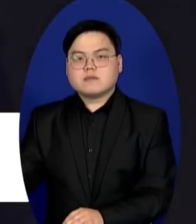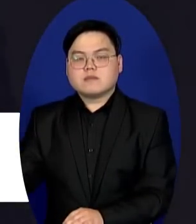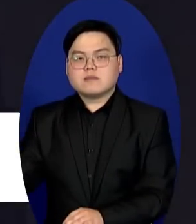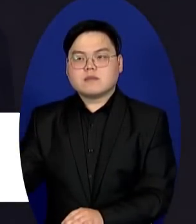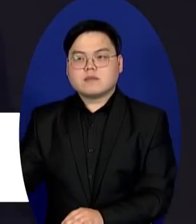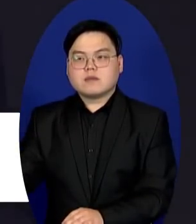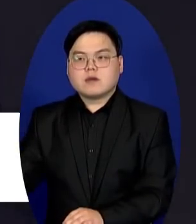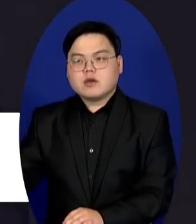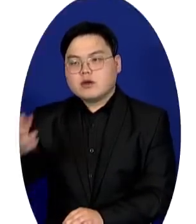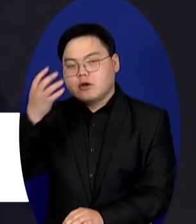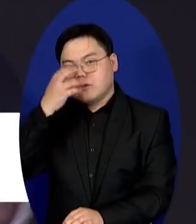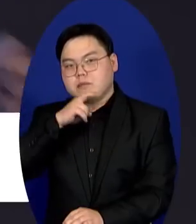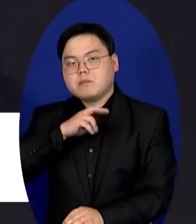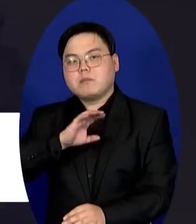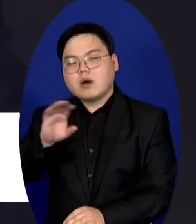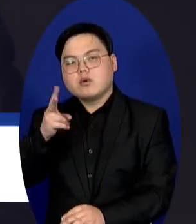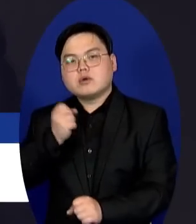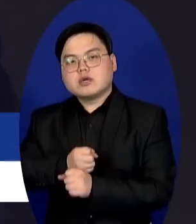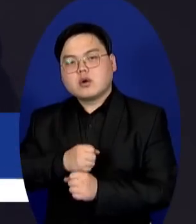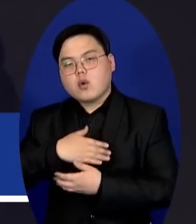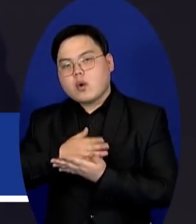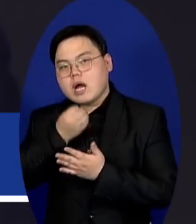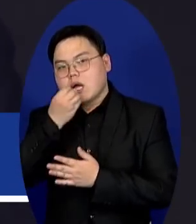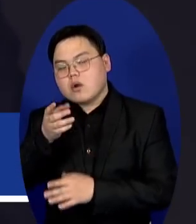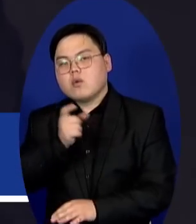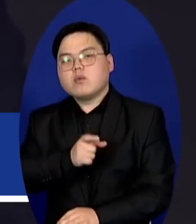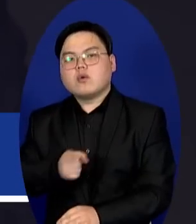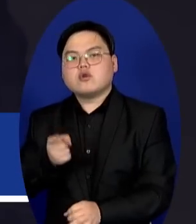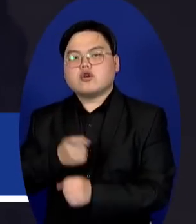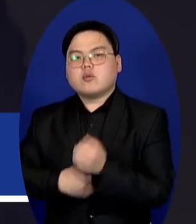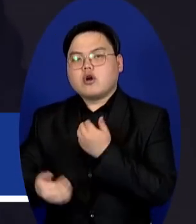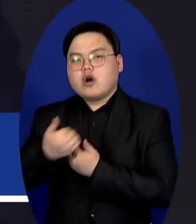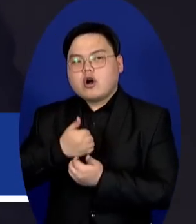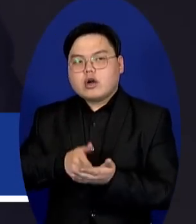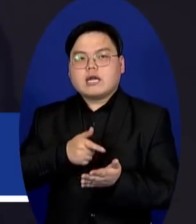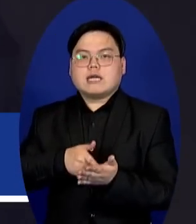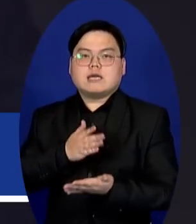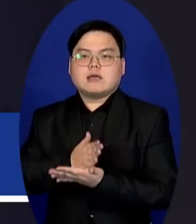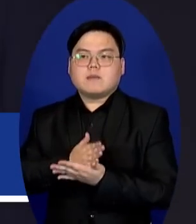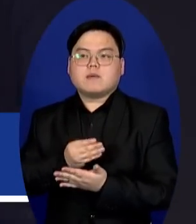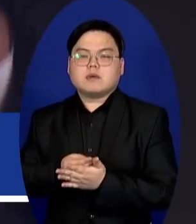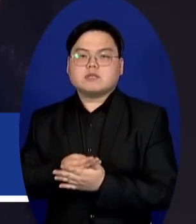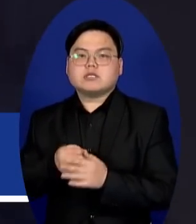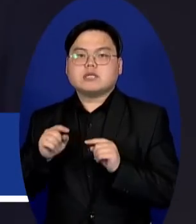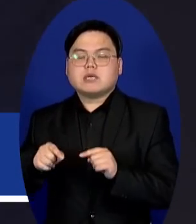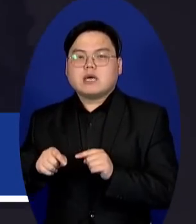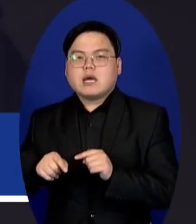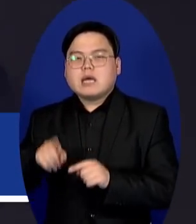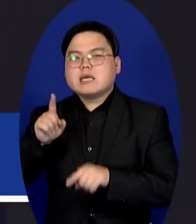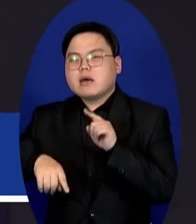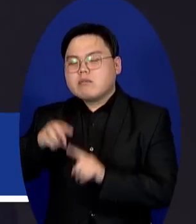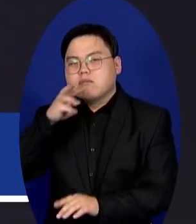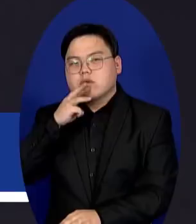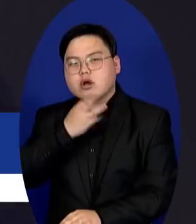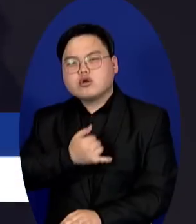бусдаа хуваалцах маш дургуй. Өчнөө хүний хүч хөдөлмөрөөр цуглуулсан өгөхгүй гэдэг юм байдаг. Тэгэхээр ямар